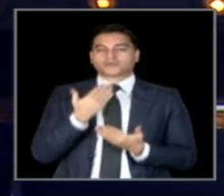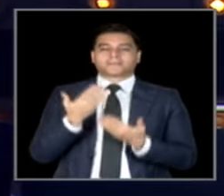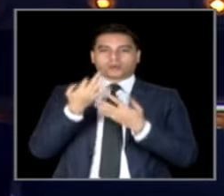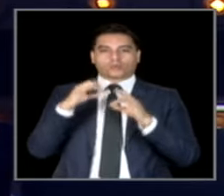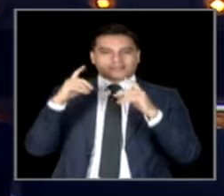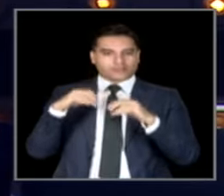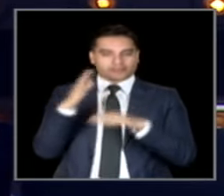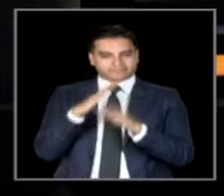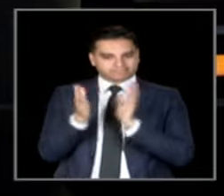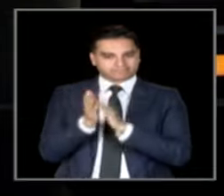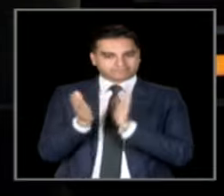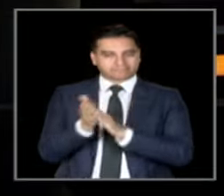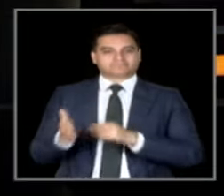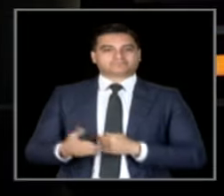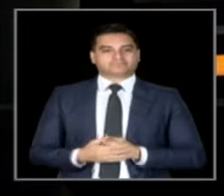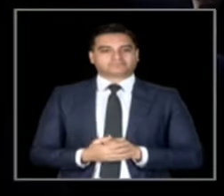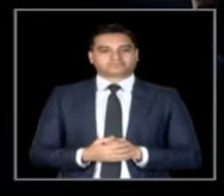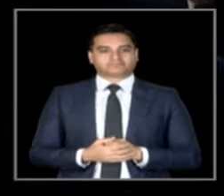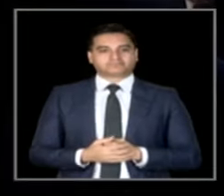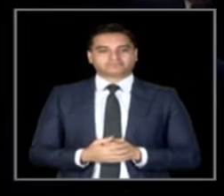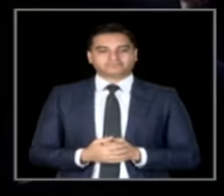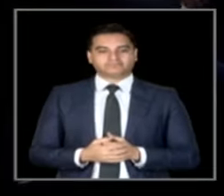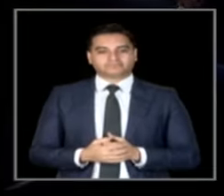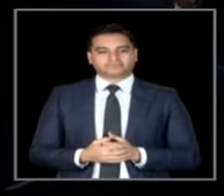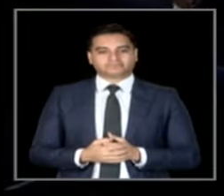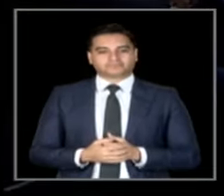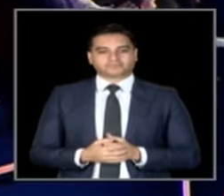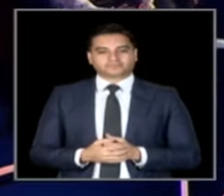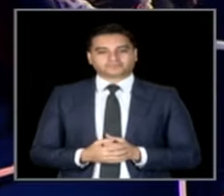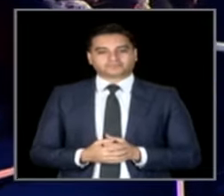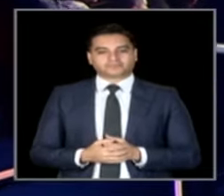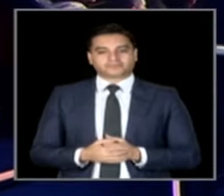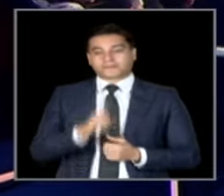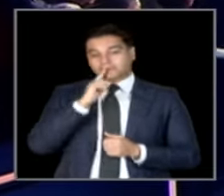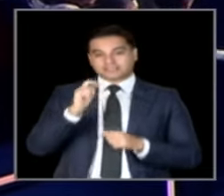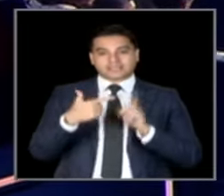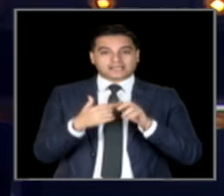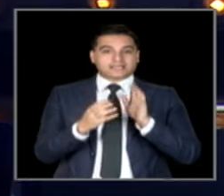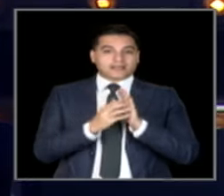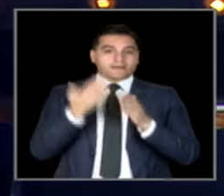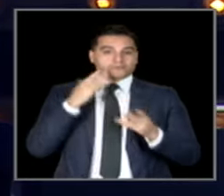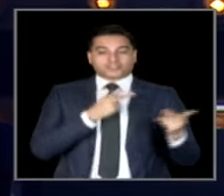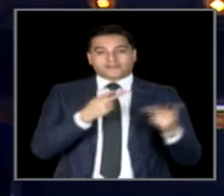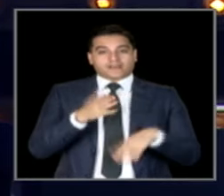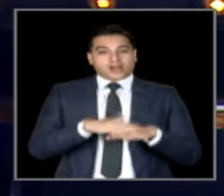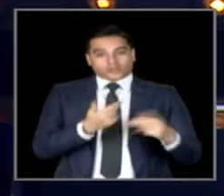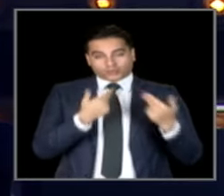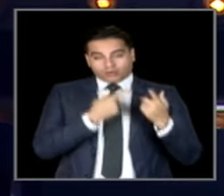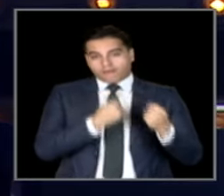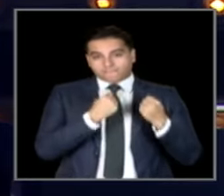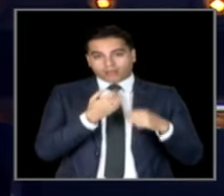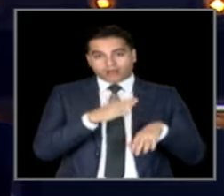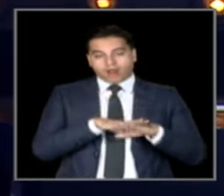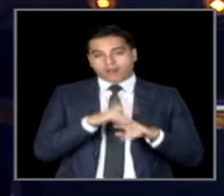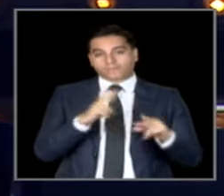نحيي كلنا جامعة المنصورة. أما جامعة تانية واللي مشرفانا في الاستوديو بطل